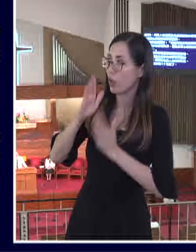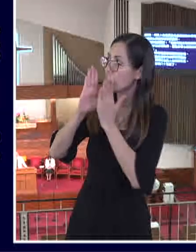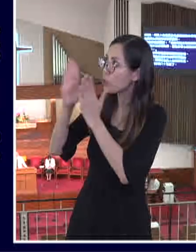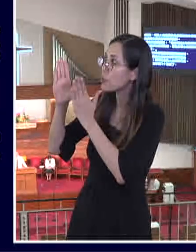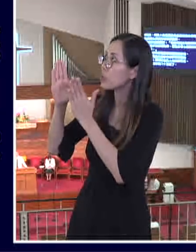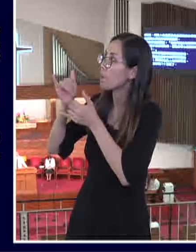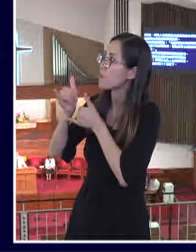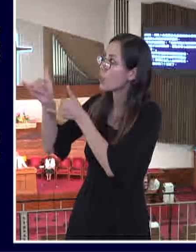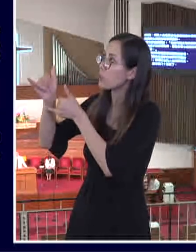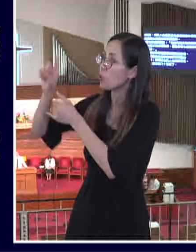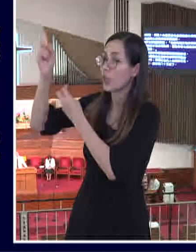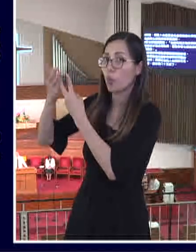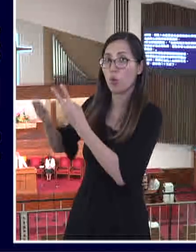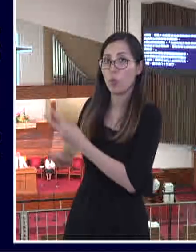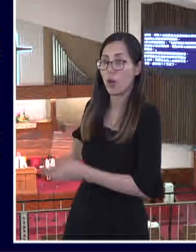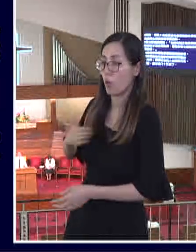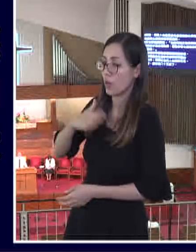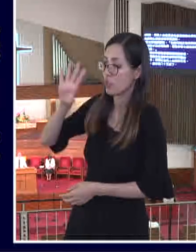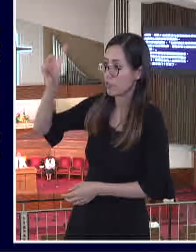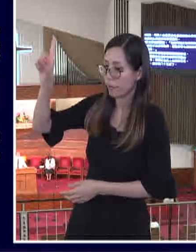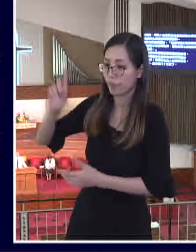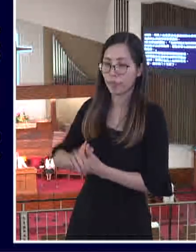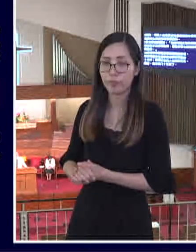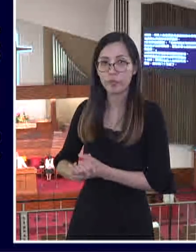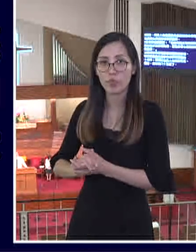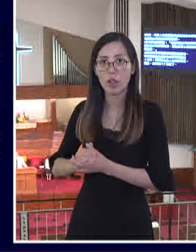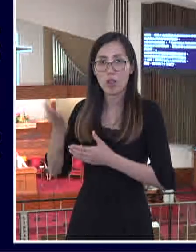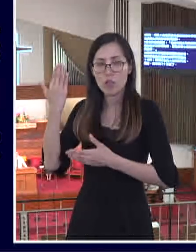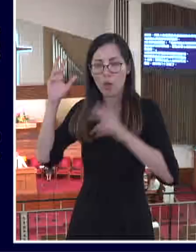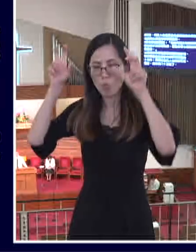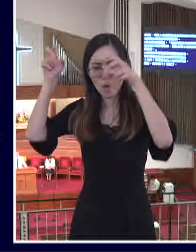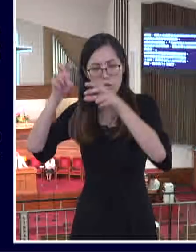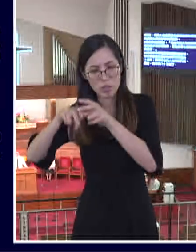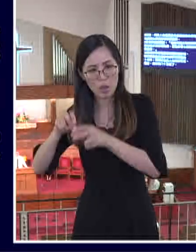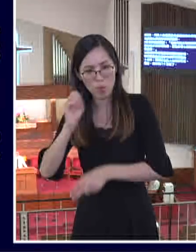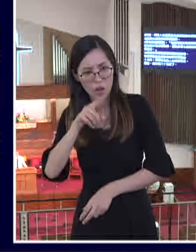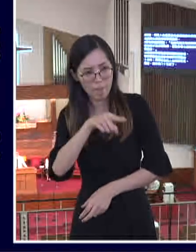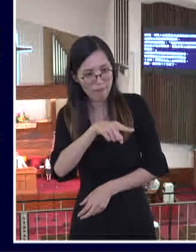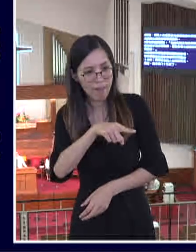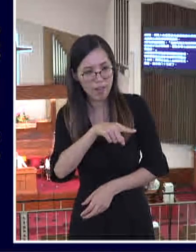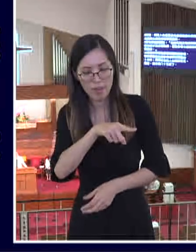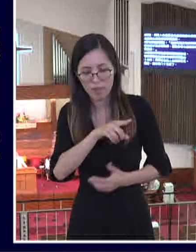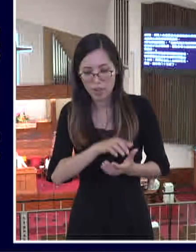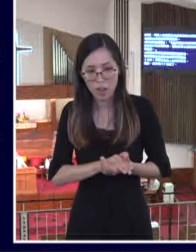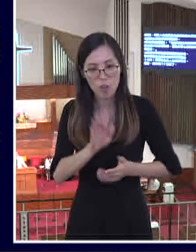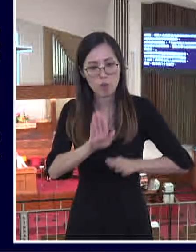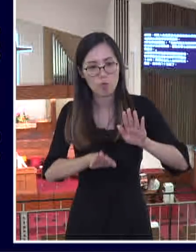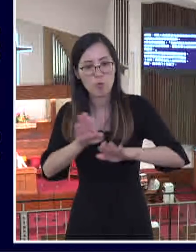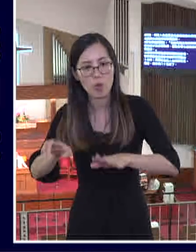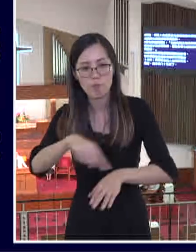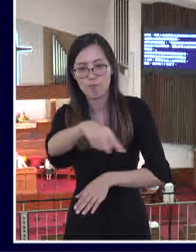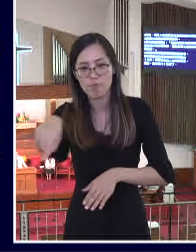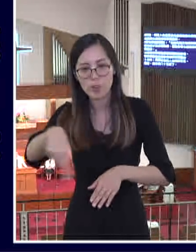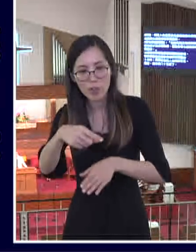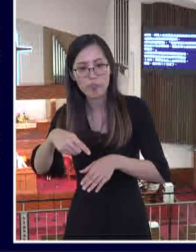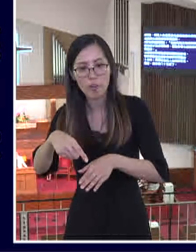神。当日摩西起誓说：你脚所踏之地定要归你和你的子孙永远为业，因